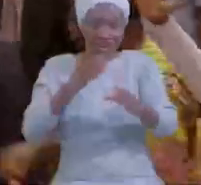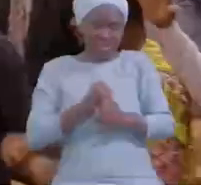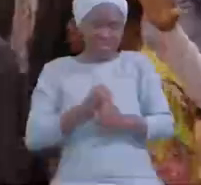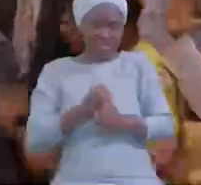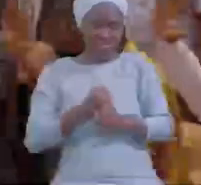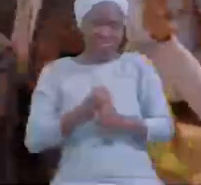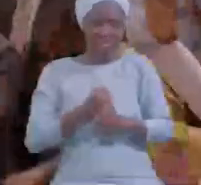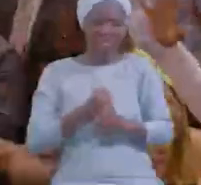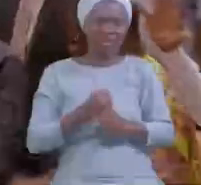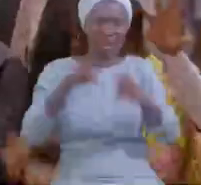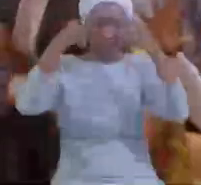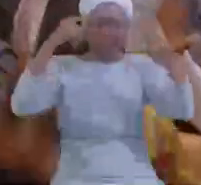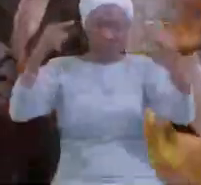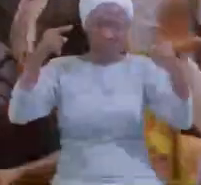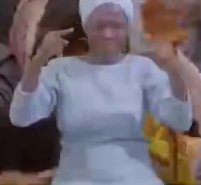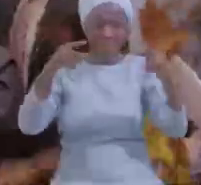pour la joie,